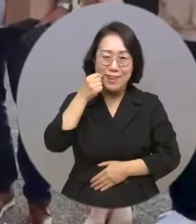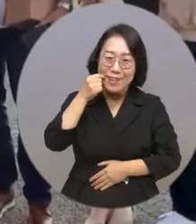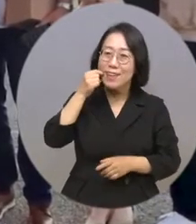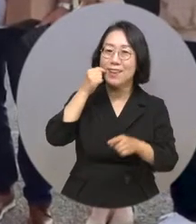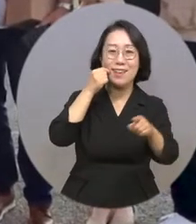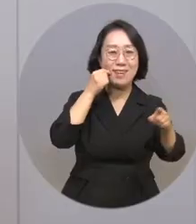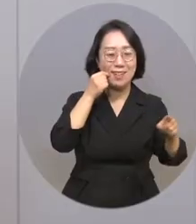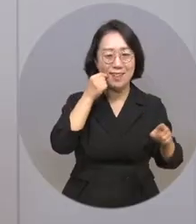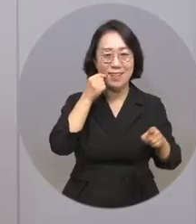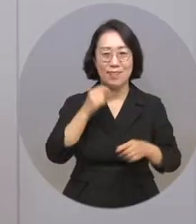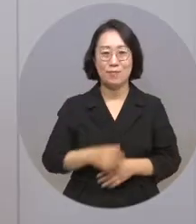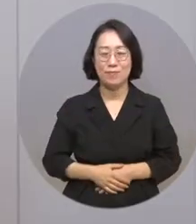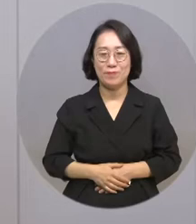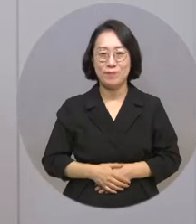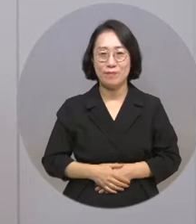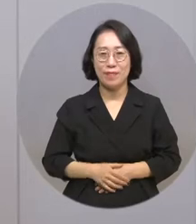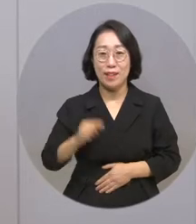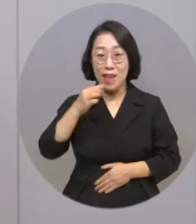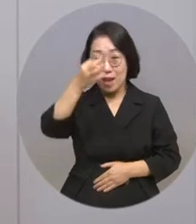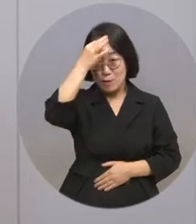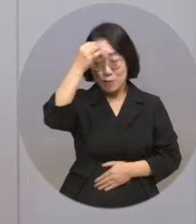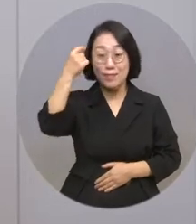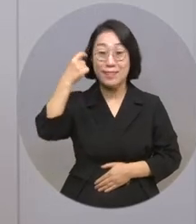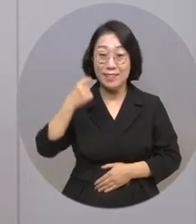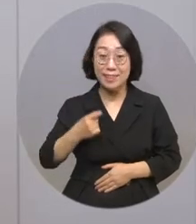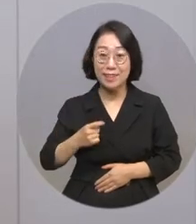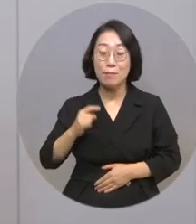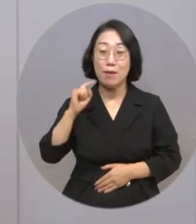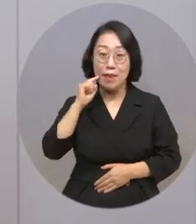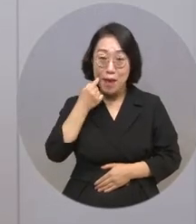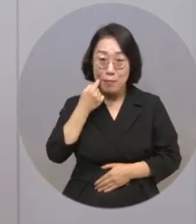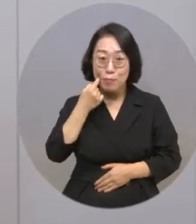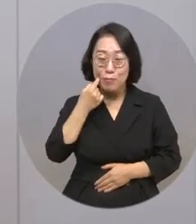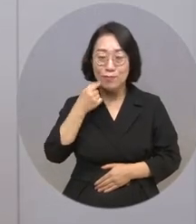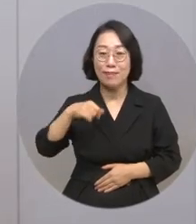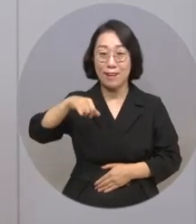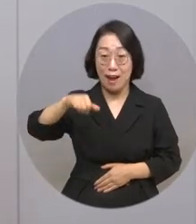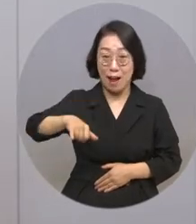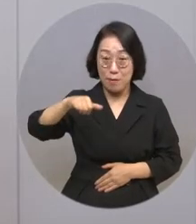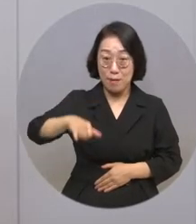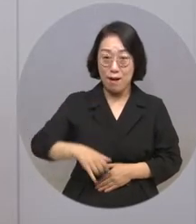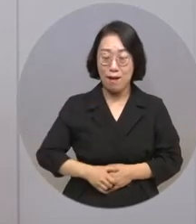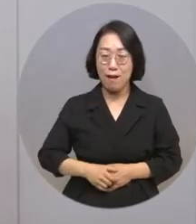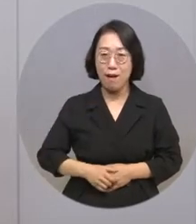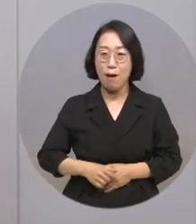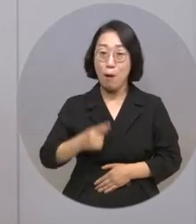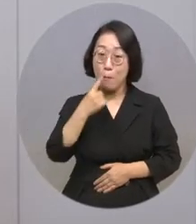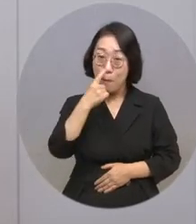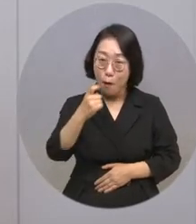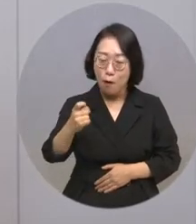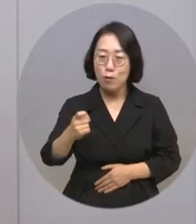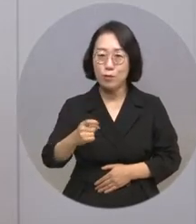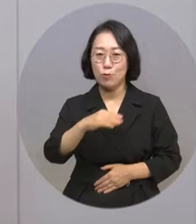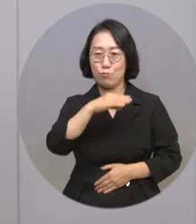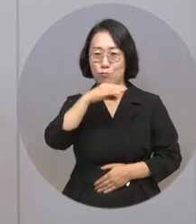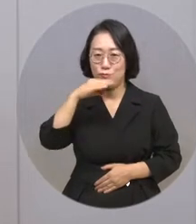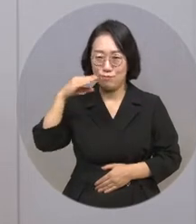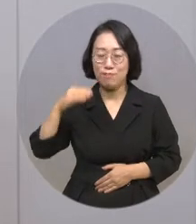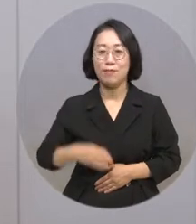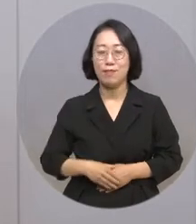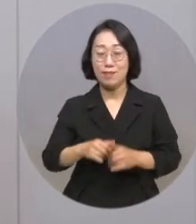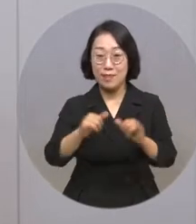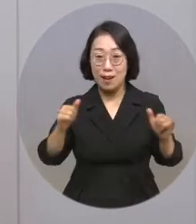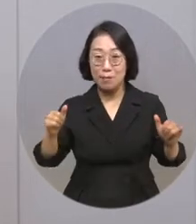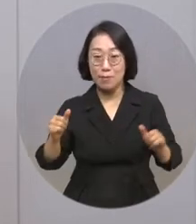높습니다. 예술적 감각이 돋보이는 주보은 작가의 작품은 화려하면서도 품격 있게 다가와